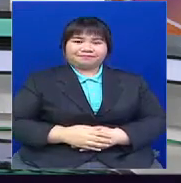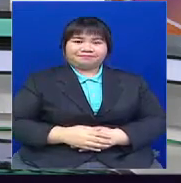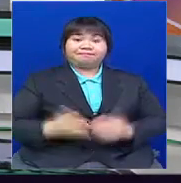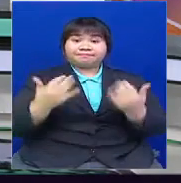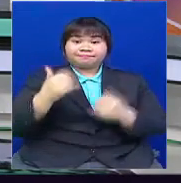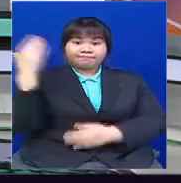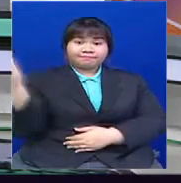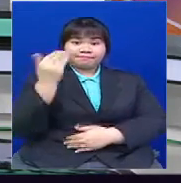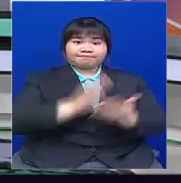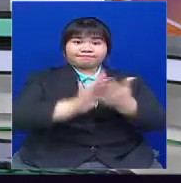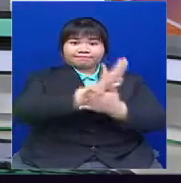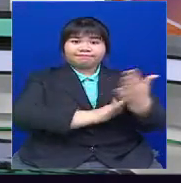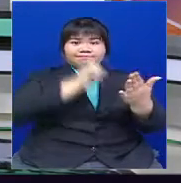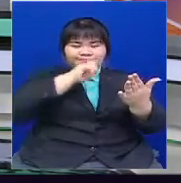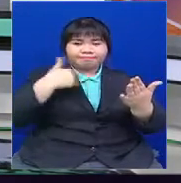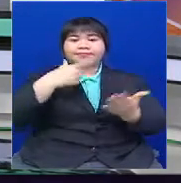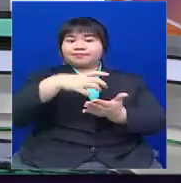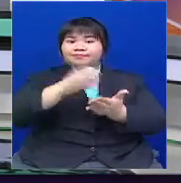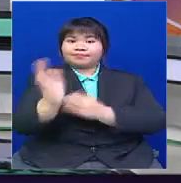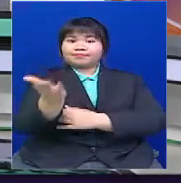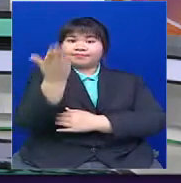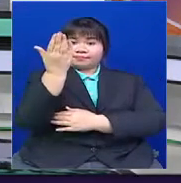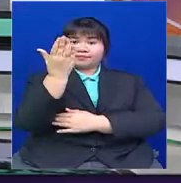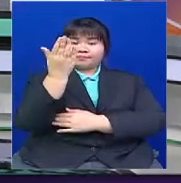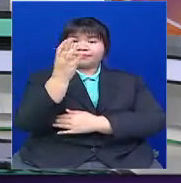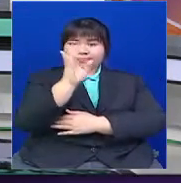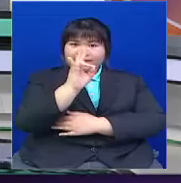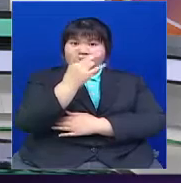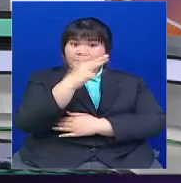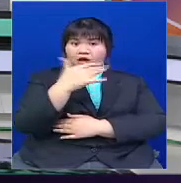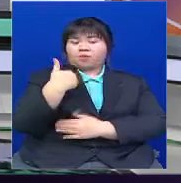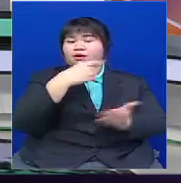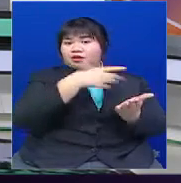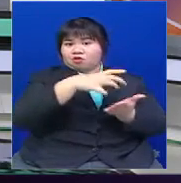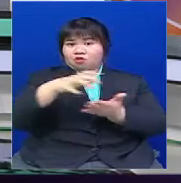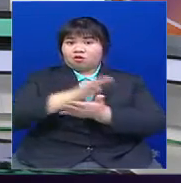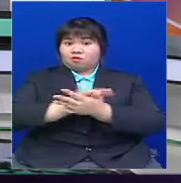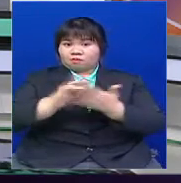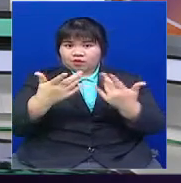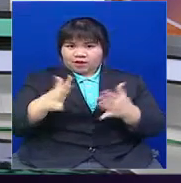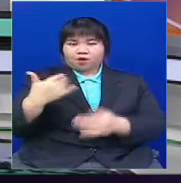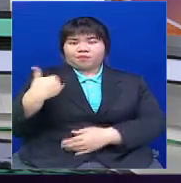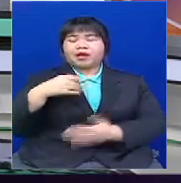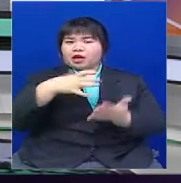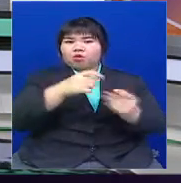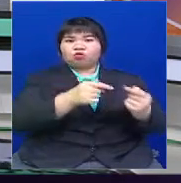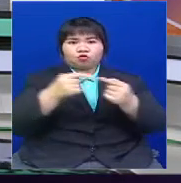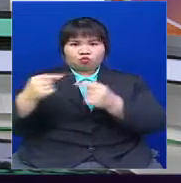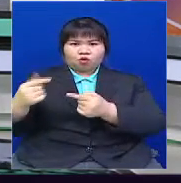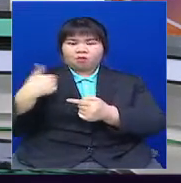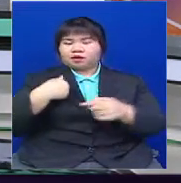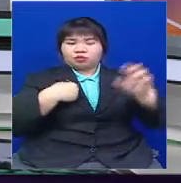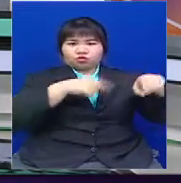รยากาศทั่วประเทศที่เรารายงานมาตั้งแต่เช้า 7:00 นแล้วนะครับกับคุณปฐมาพรและคุณกันนันท์เดี๋ยวเราจะรายงานต่อให้ทราบมีอีกหล